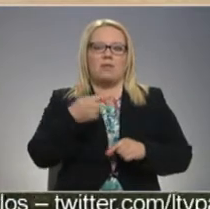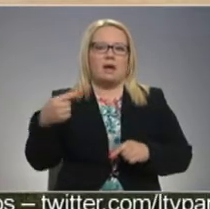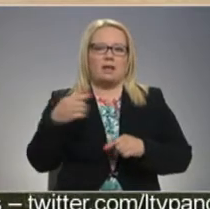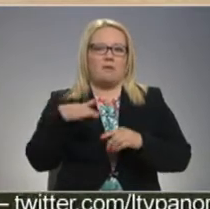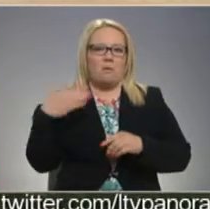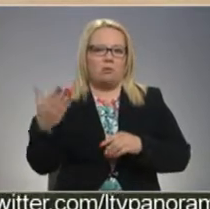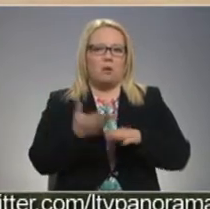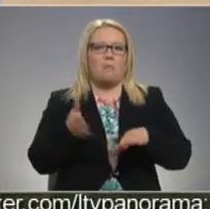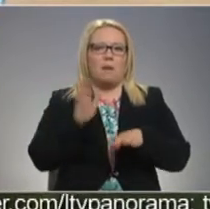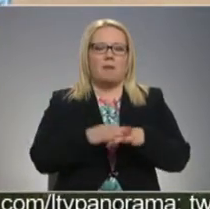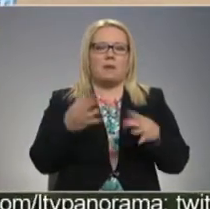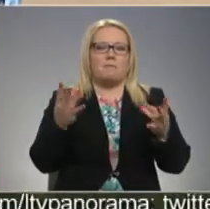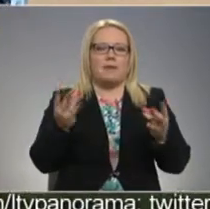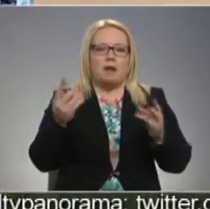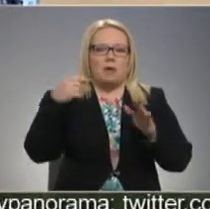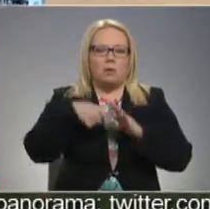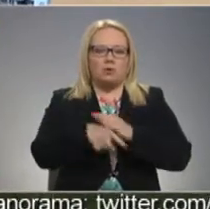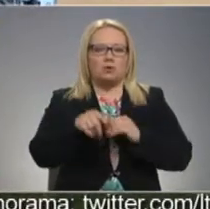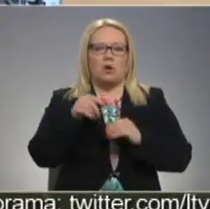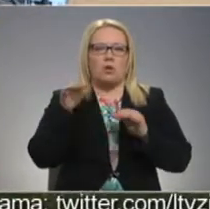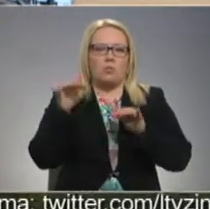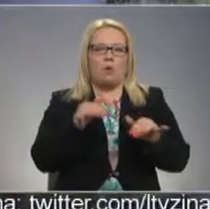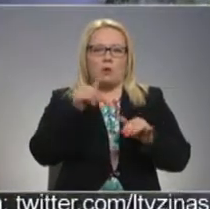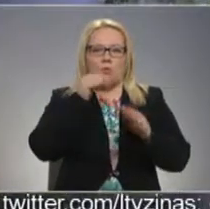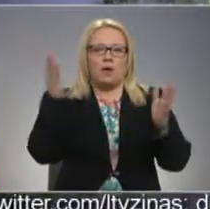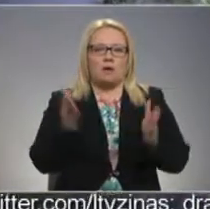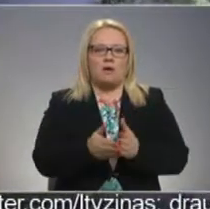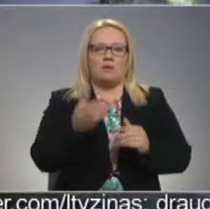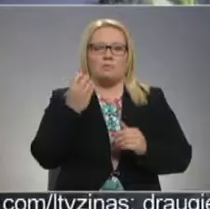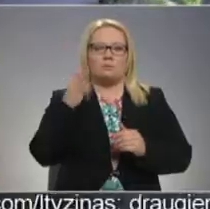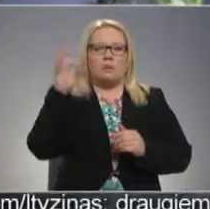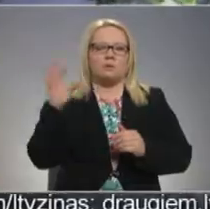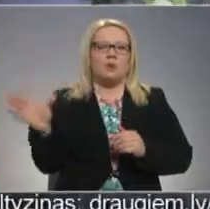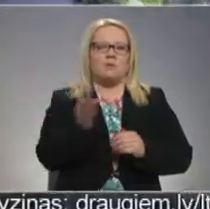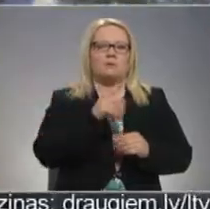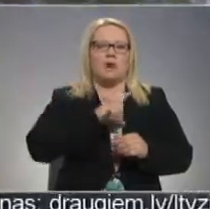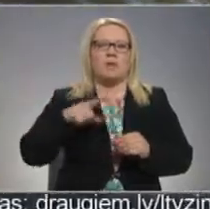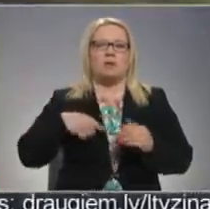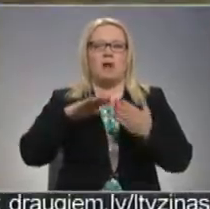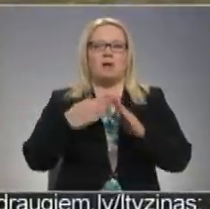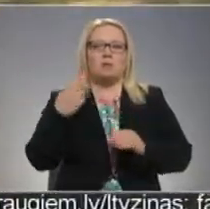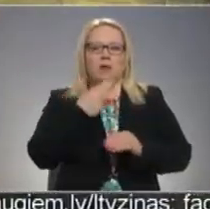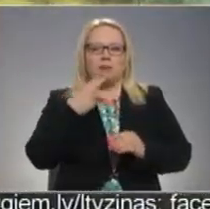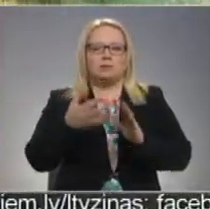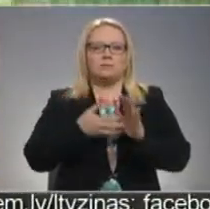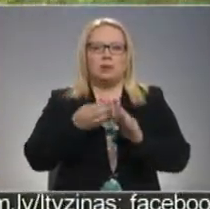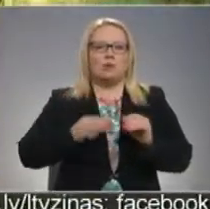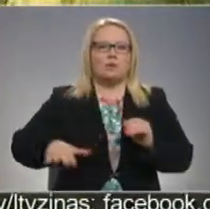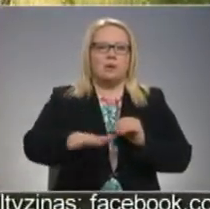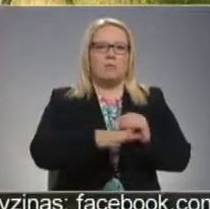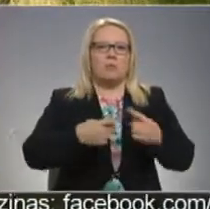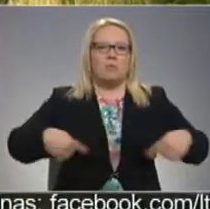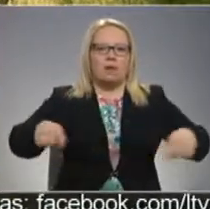No pārmērīgas nitrātu nokļūšanas notekūdeņu grāvjos 15% no visām Latvijā lauksaimniecība izmantojamo zemju